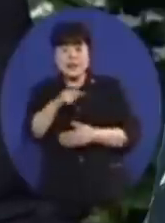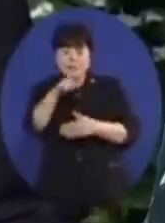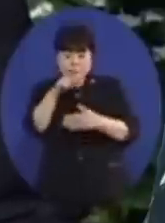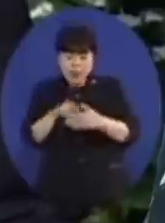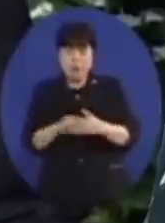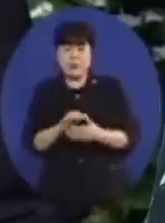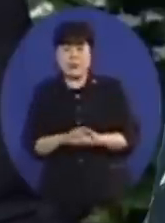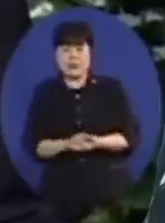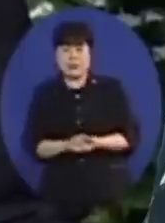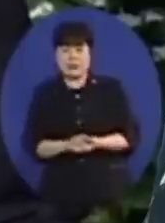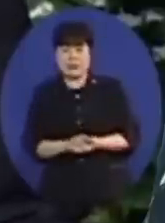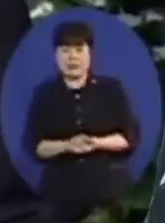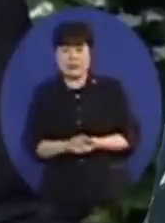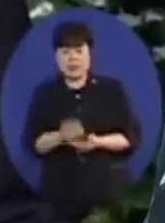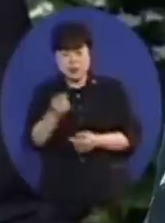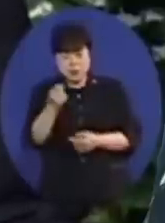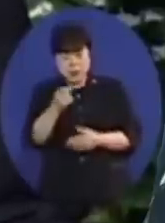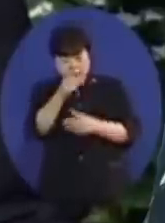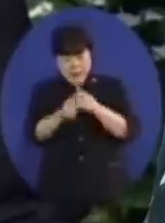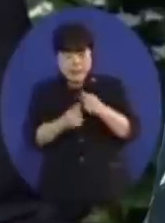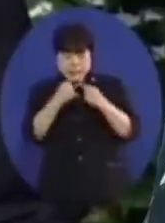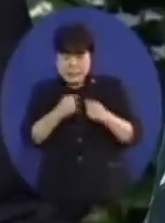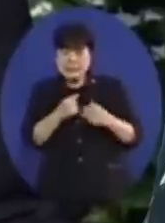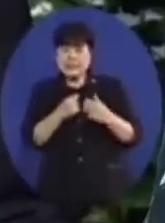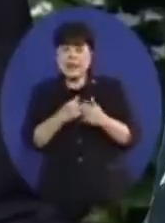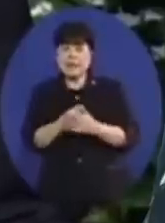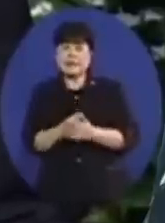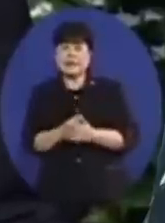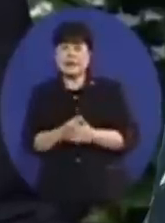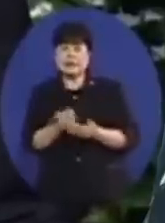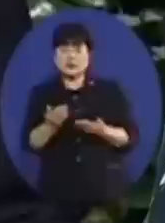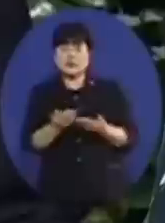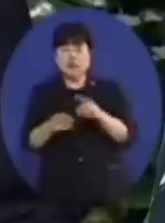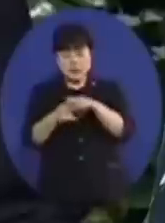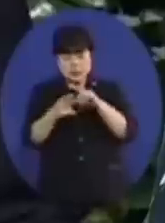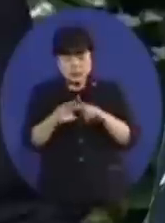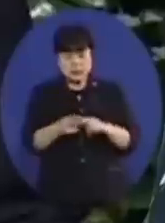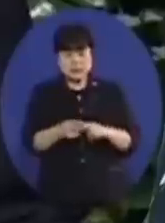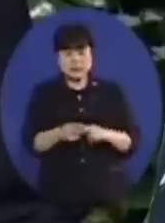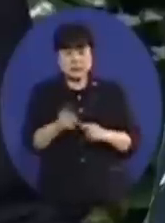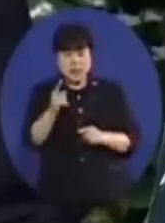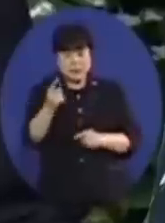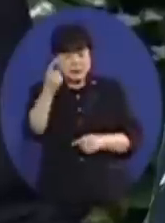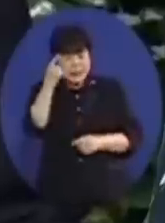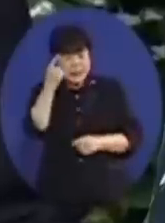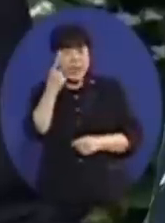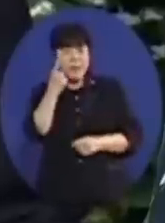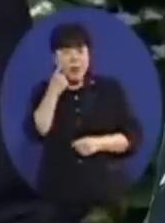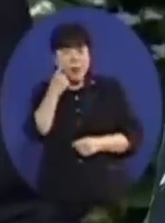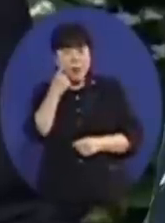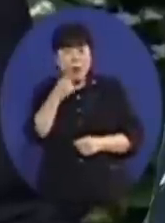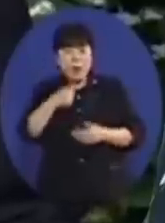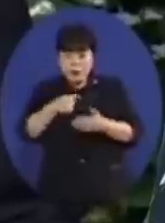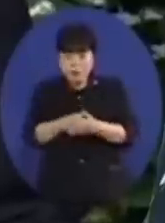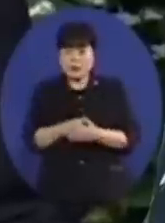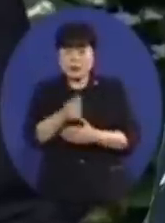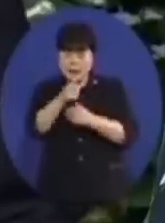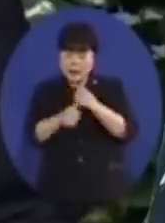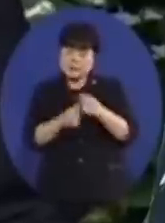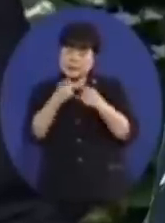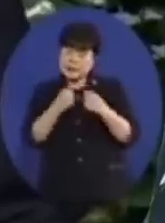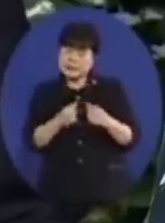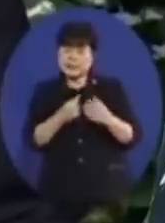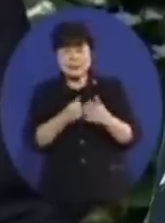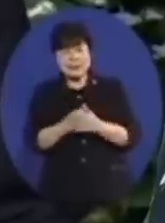마음속에 적어도 하나님이 계심으로 무슨 일을 하더라도 한 번 더 생각해 보게 되는 것입니다 하나님이